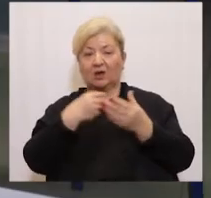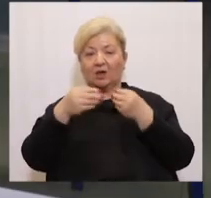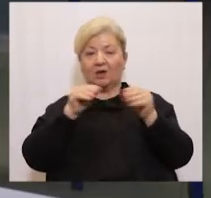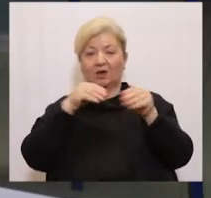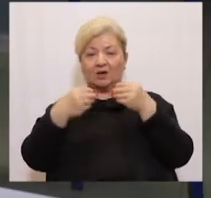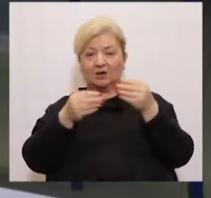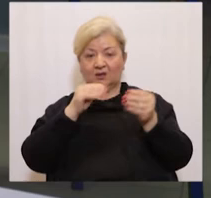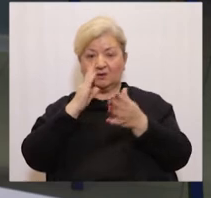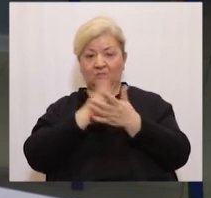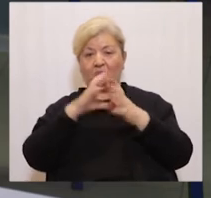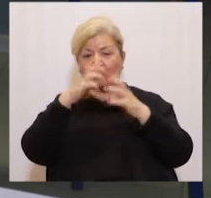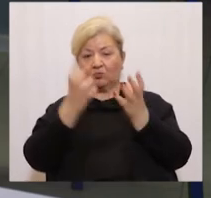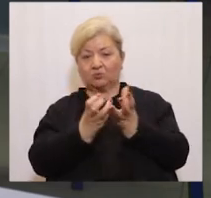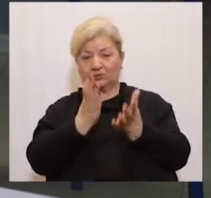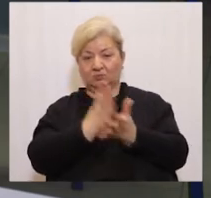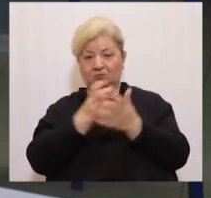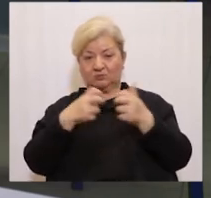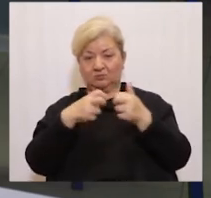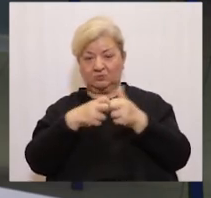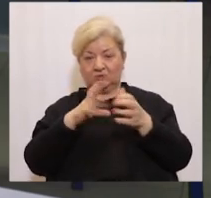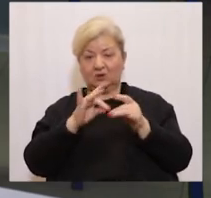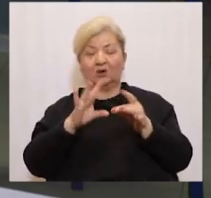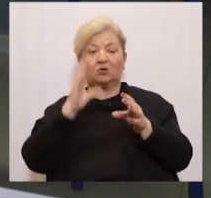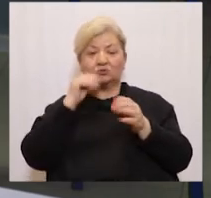ელასტიური რეზინის ბურთებივით, ანუ